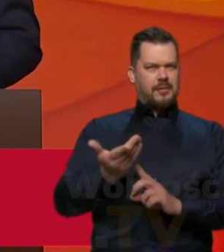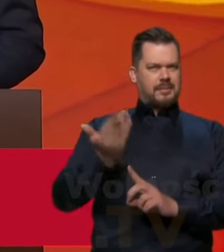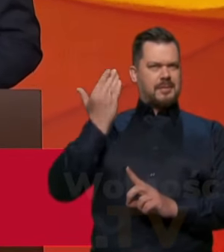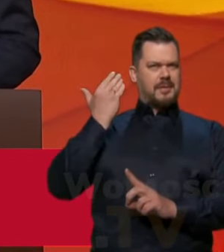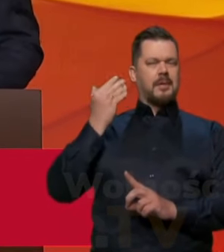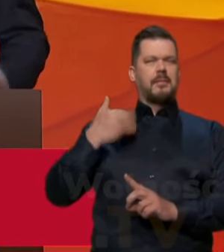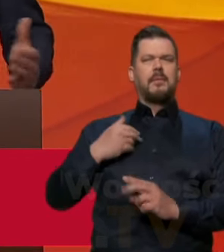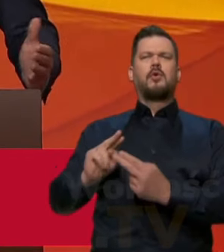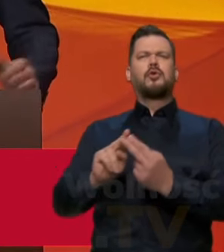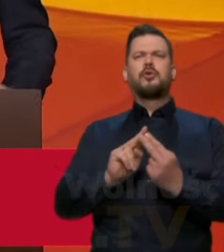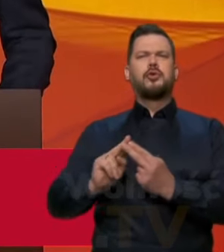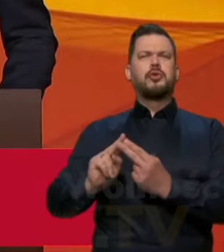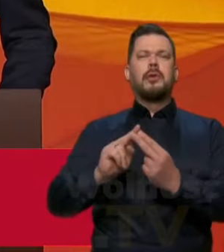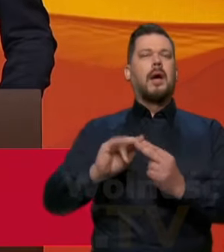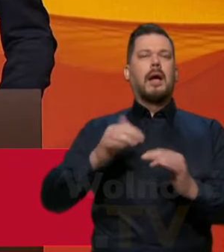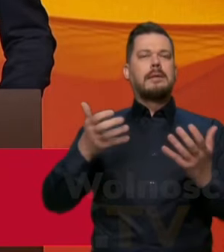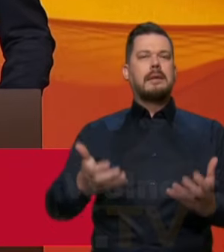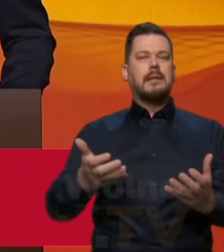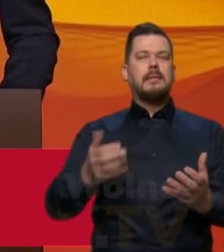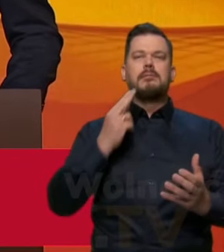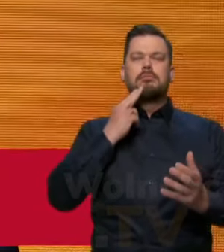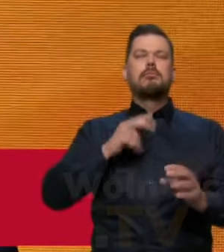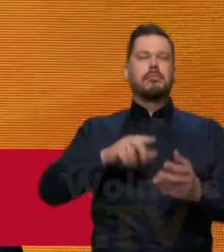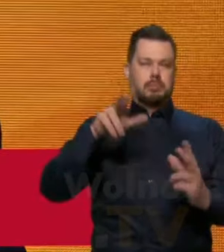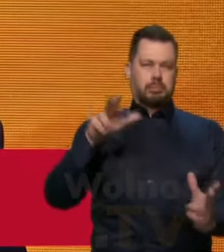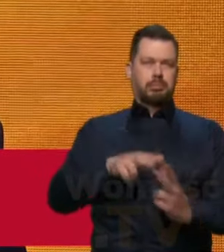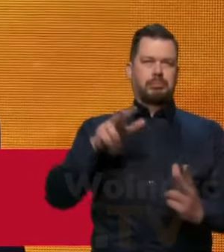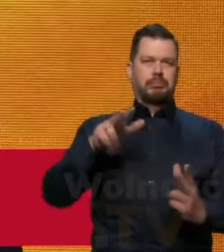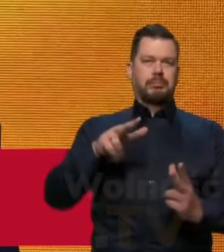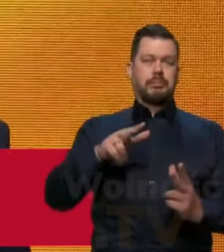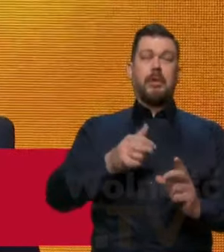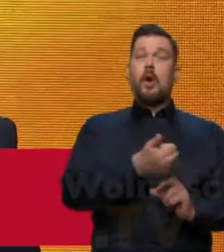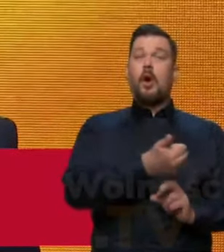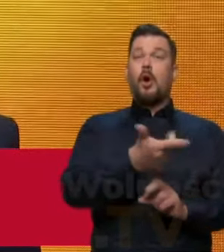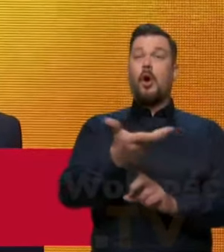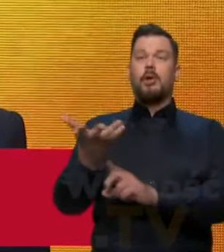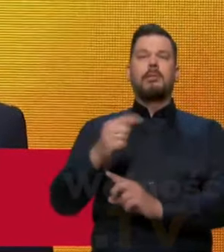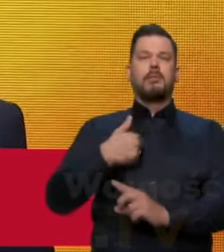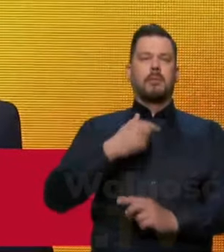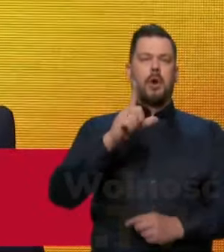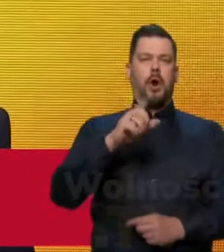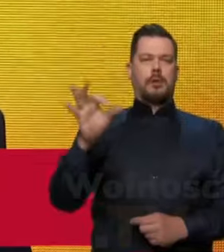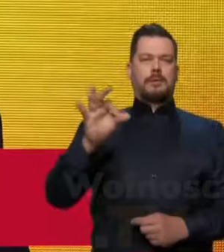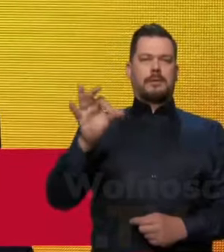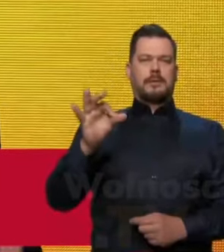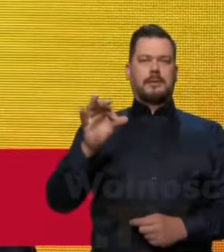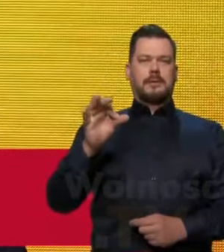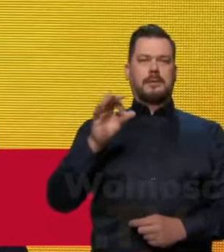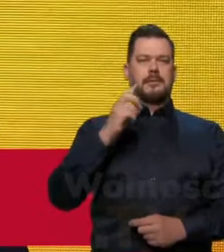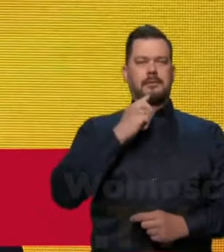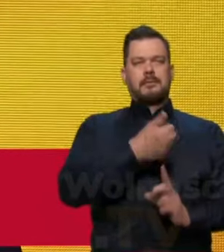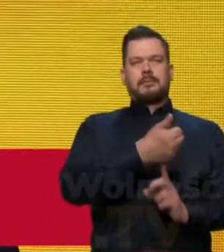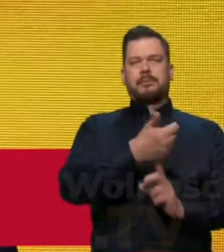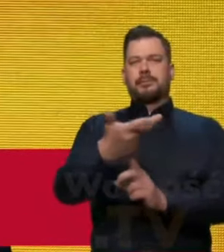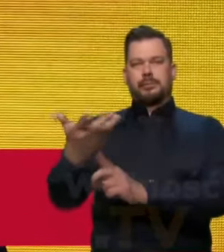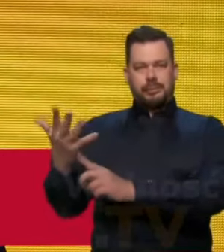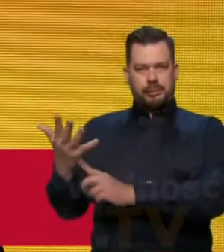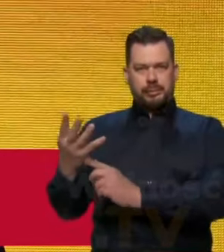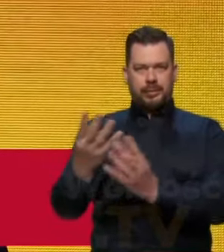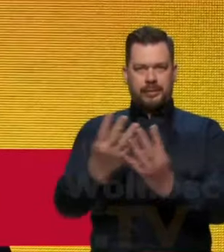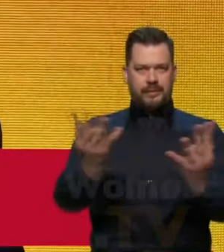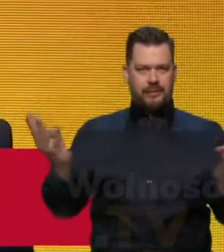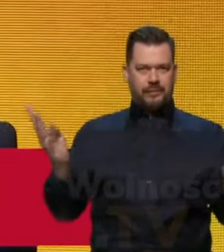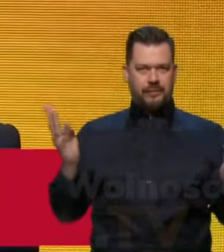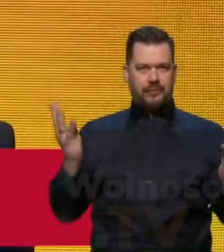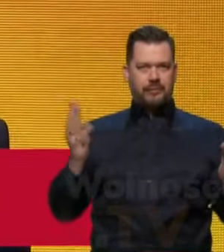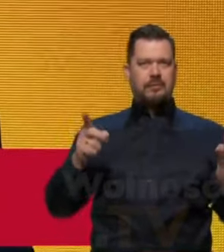ustalić reguły tej gry wspólnie z komitetami wyborczymi. Kolejność została wylosowana, nie tylko tego, w jakiej kolejności